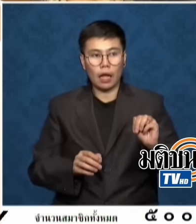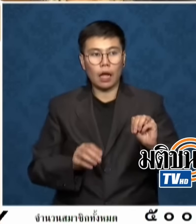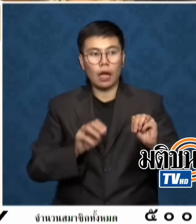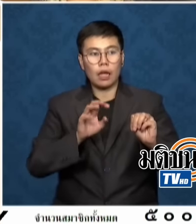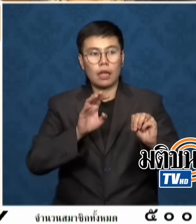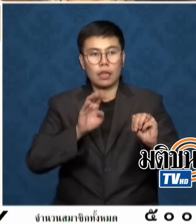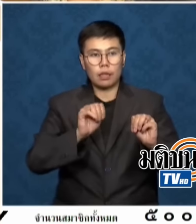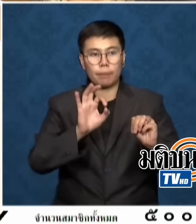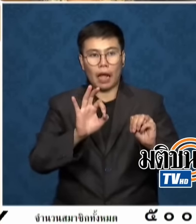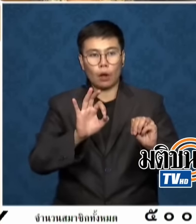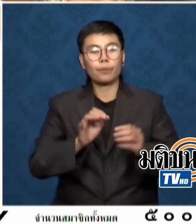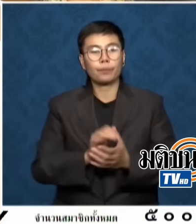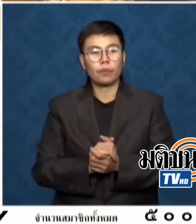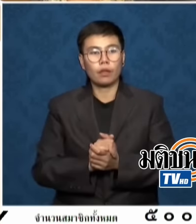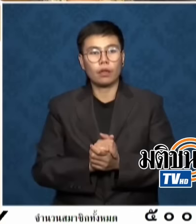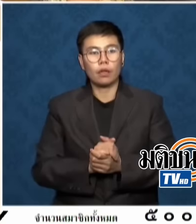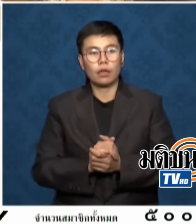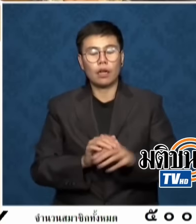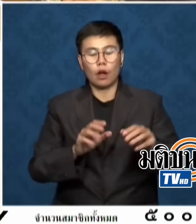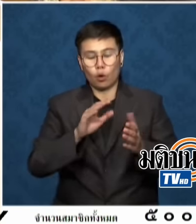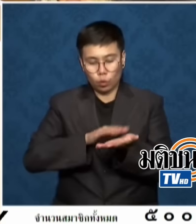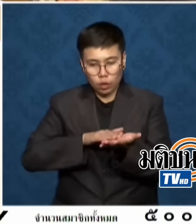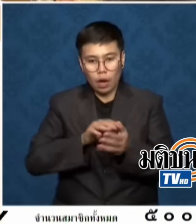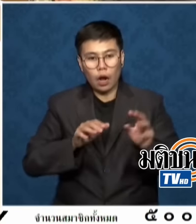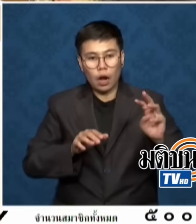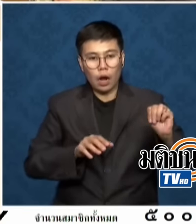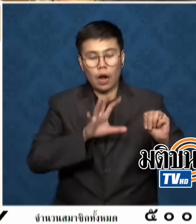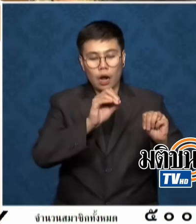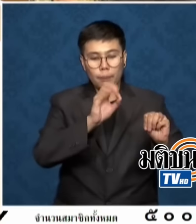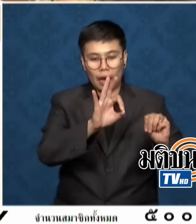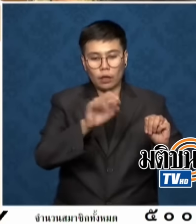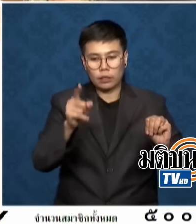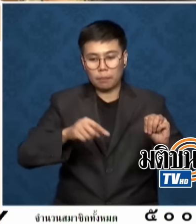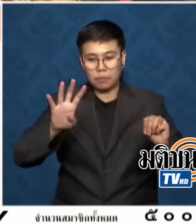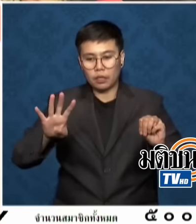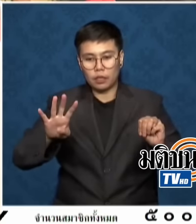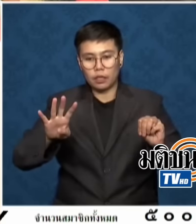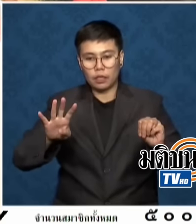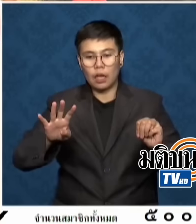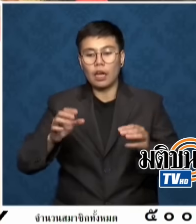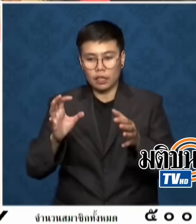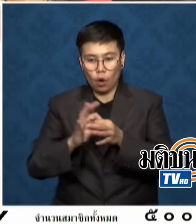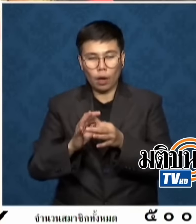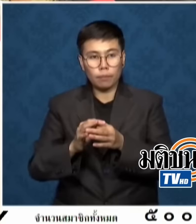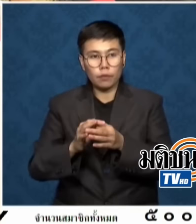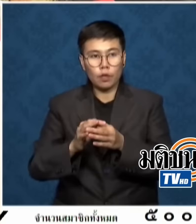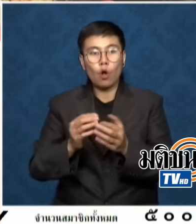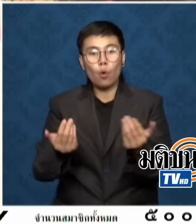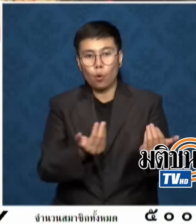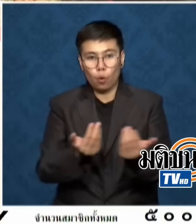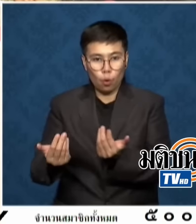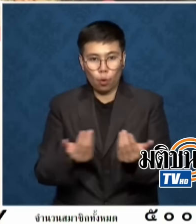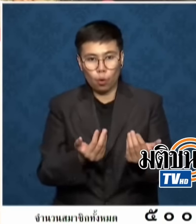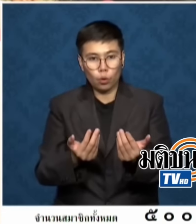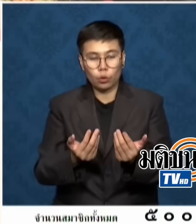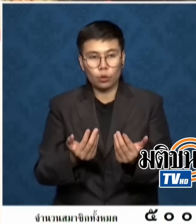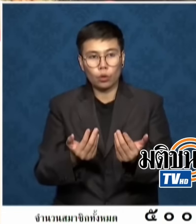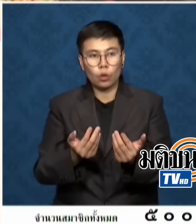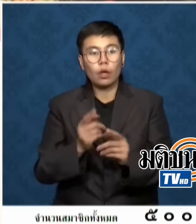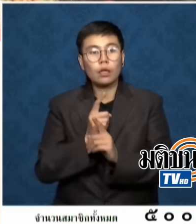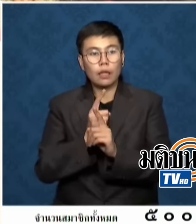มันเป็นมาตรา59ทับ4เป็นการติดต่อบุตรตามควรแก่พฤติการนะค